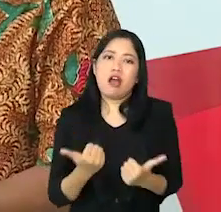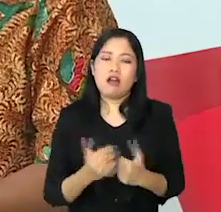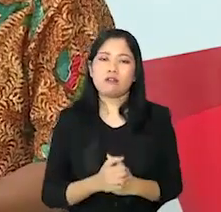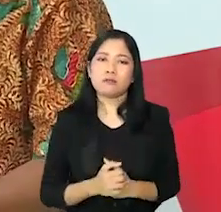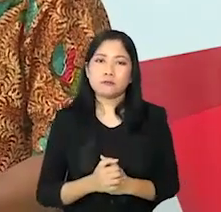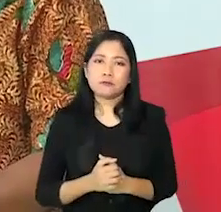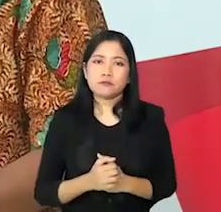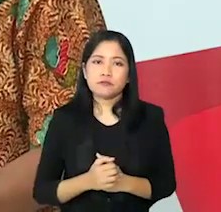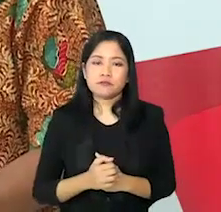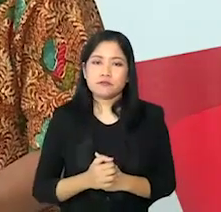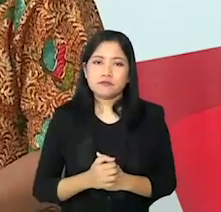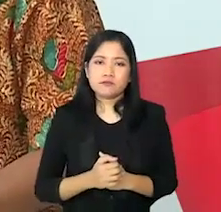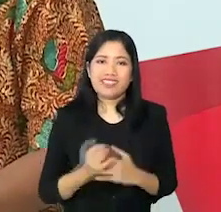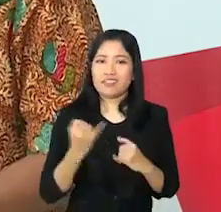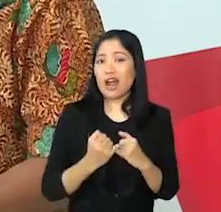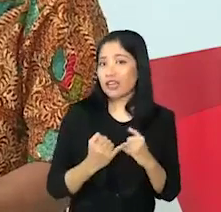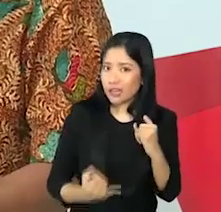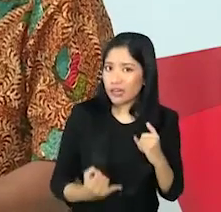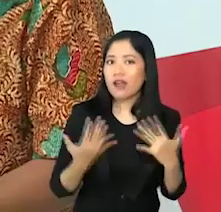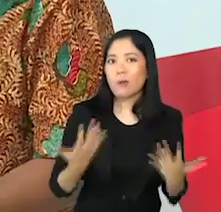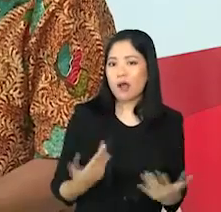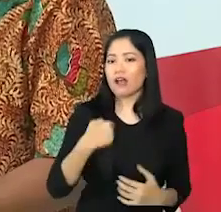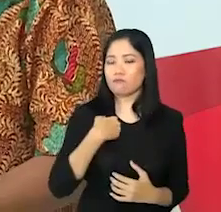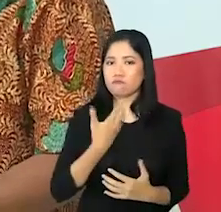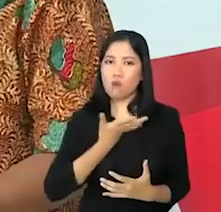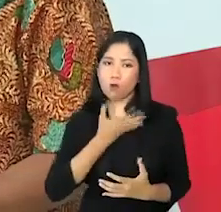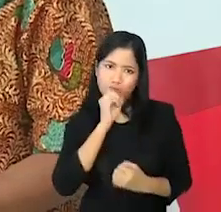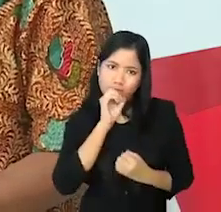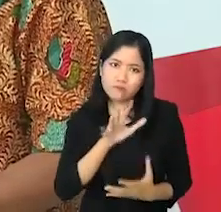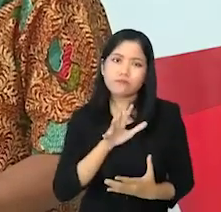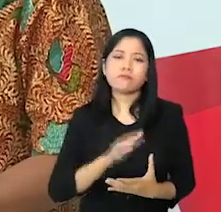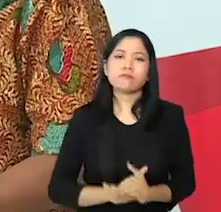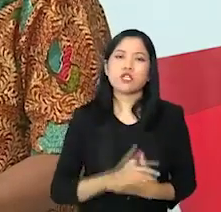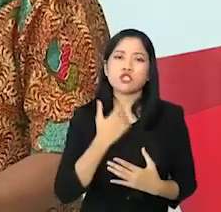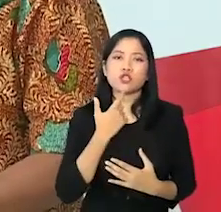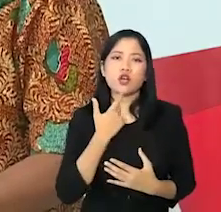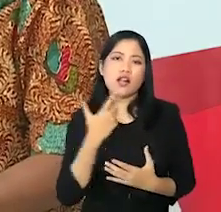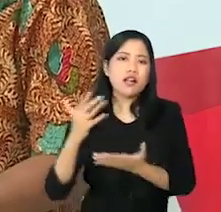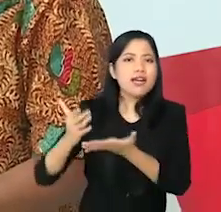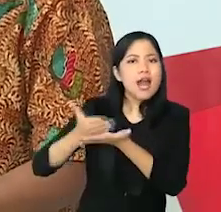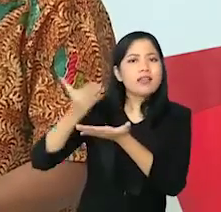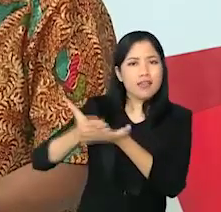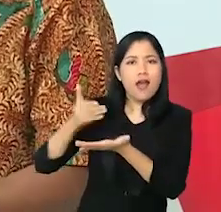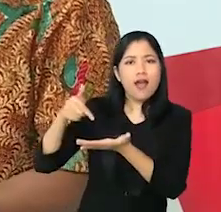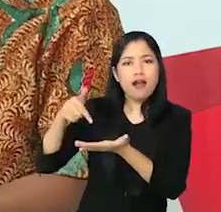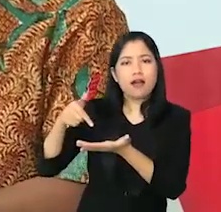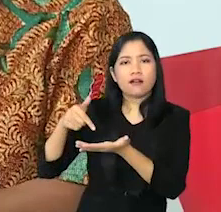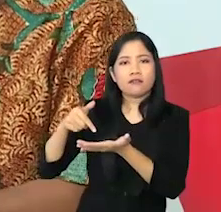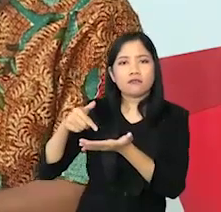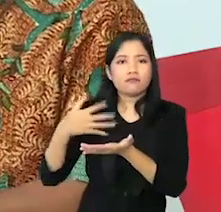yang terakhir akan saya update kembali terjadi Hai data kasus